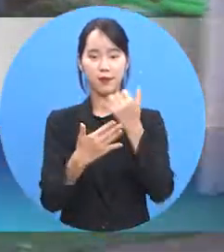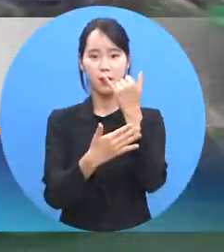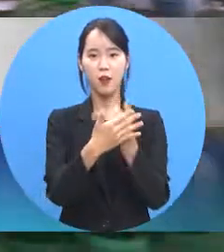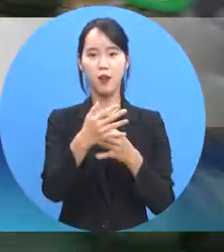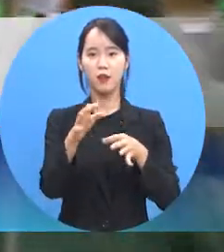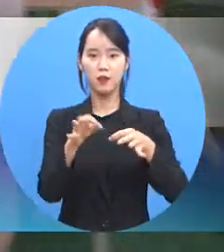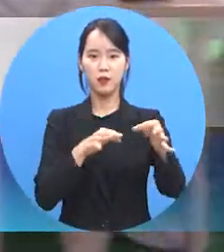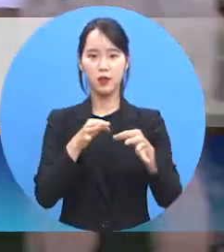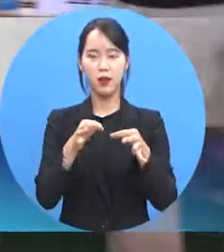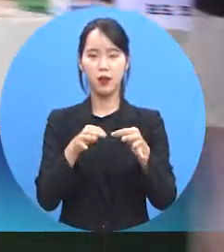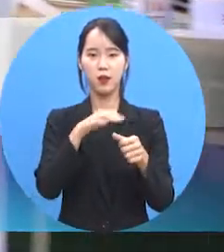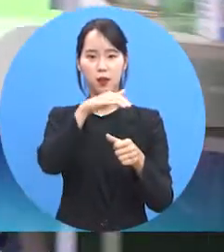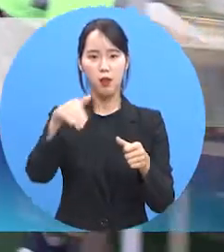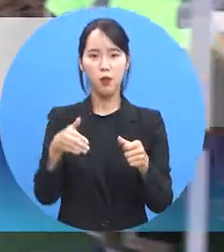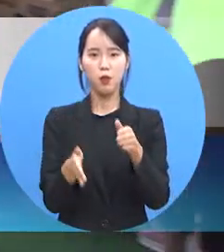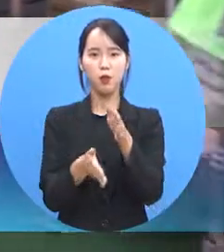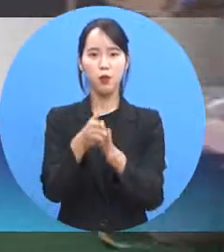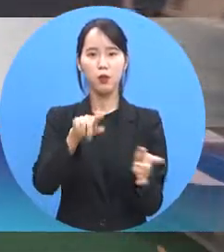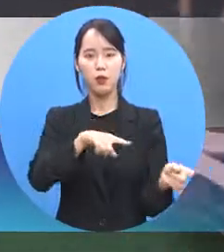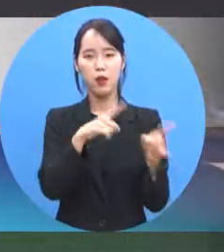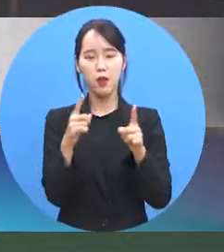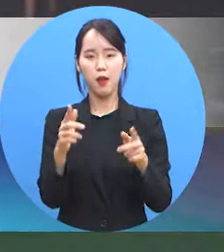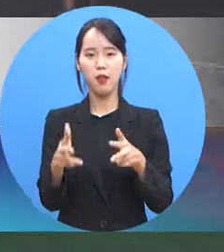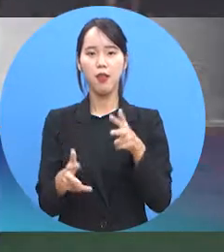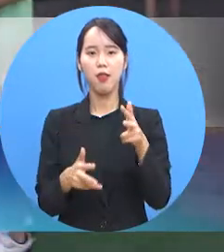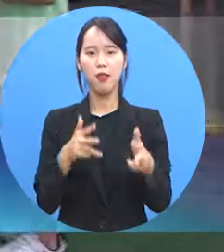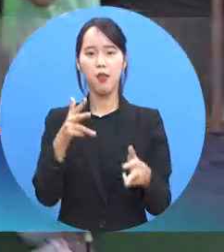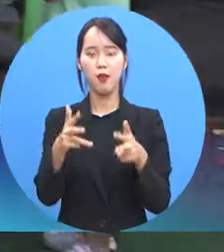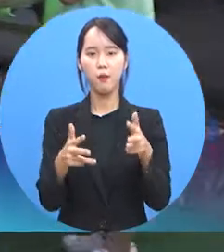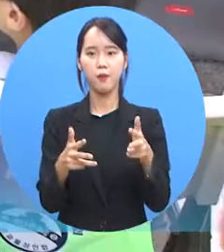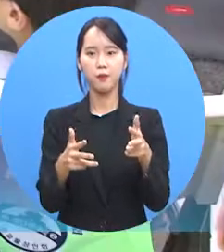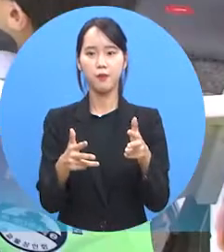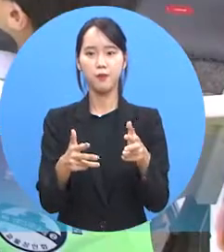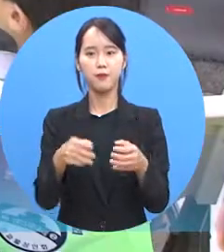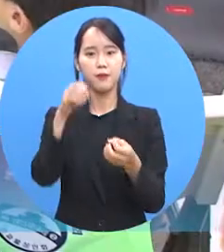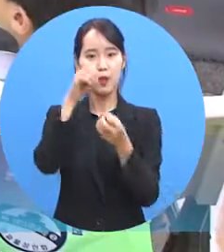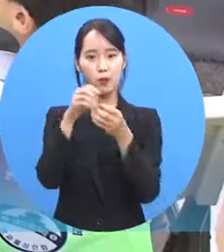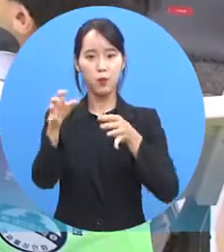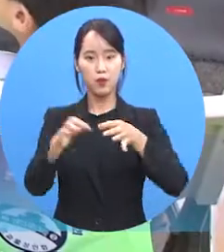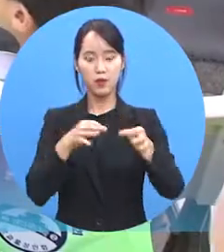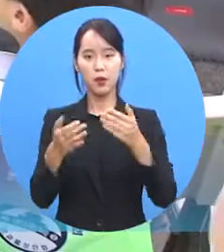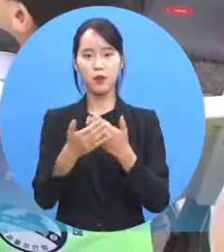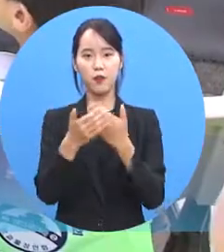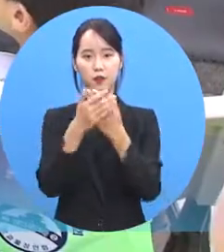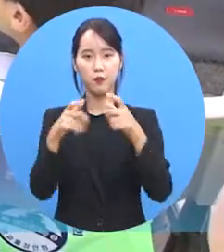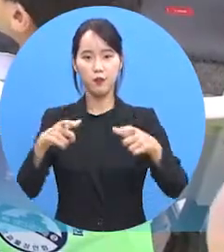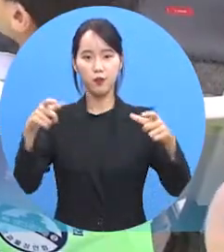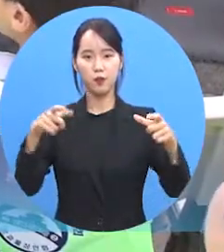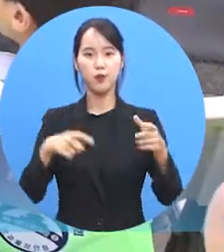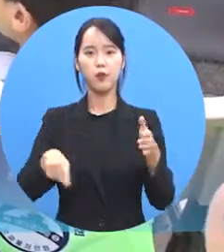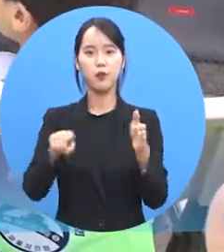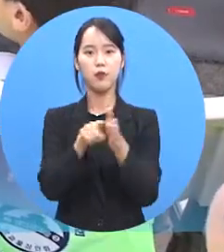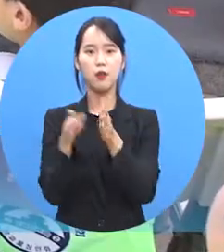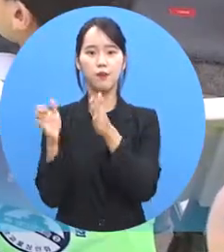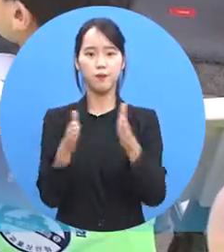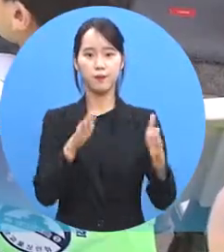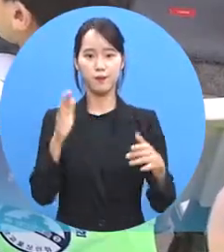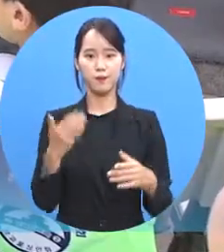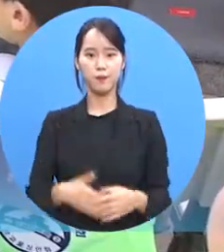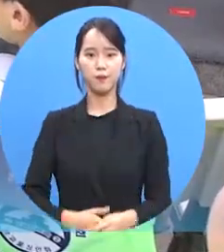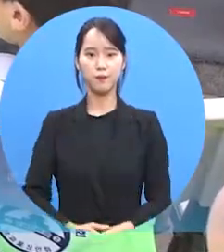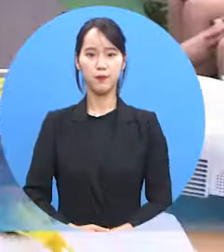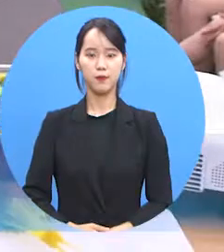체험학습은 청량리 종합시장 일대 도시재생 활성화 사업의 일환으로 지역 내 전통시장의 활성화를 돕기 위해